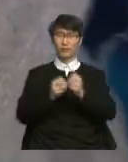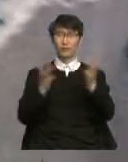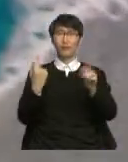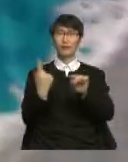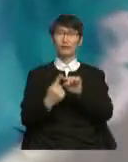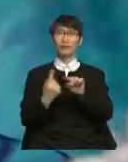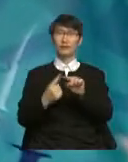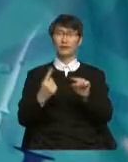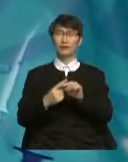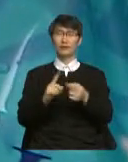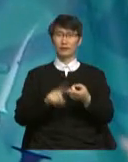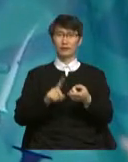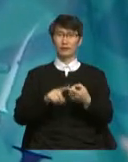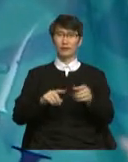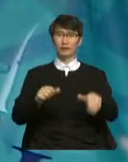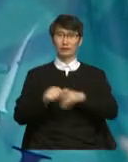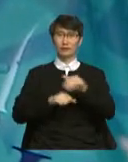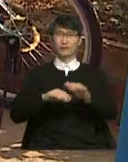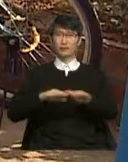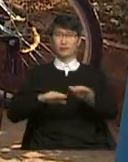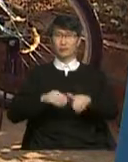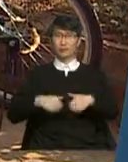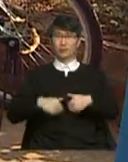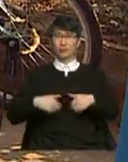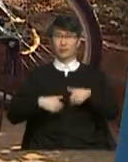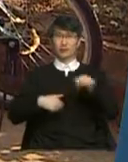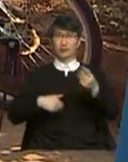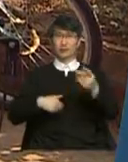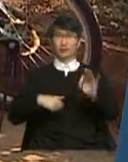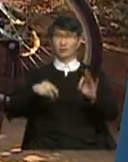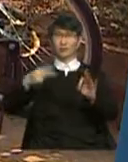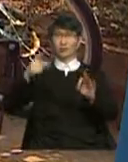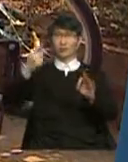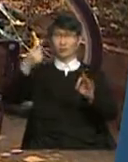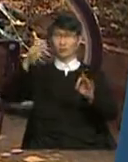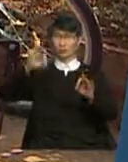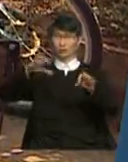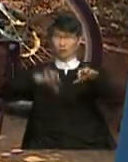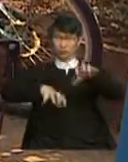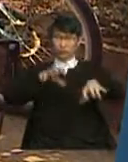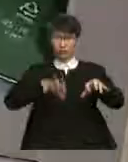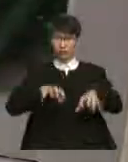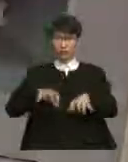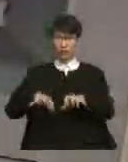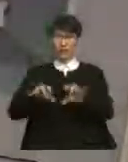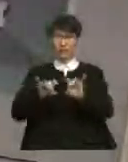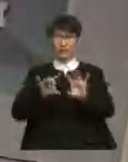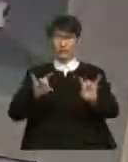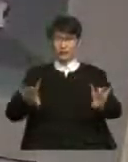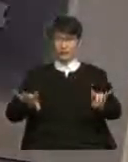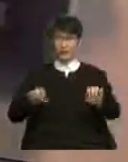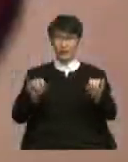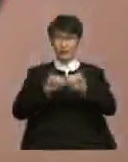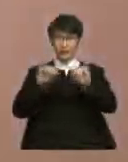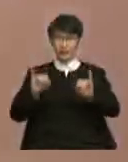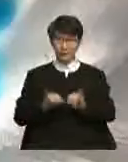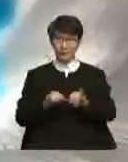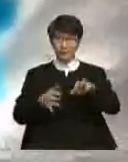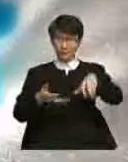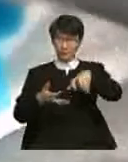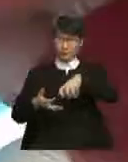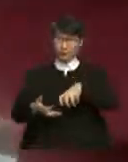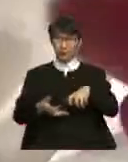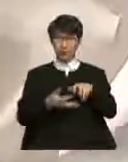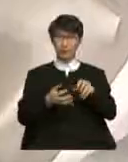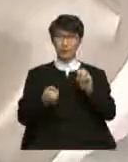만큼 특단의 대처가 필요한 상황. 강동구와 성동구 등 일부 자치구는 아이스팩 수거함을 통해 답을 찾고